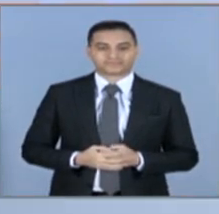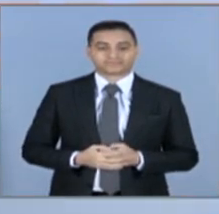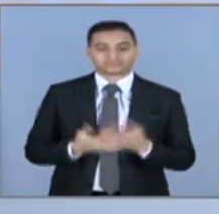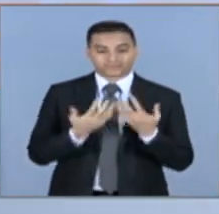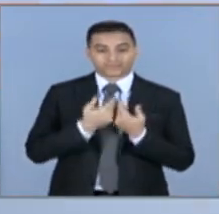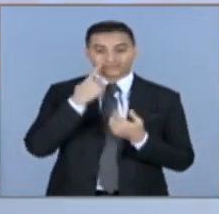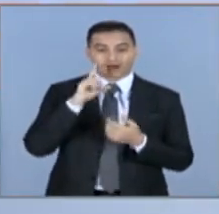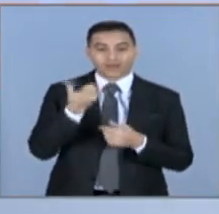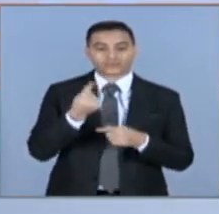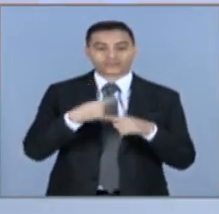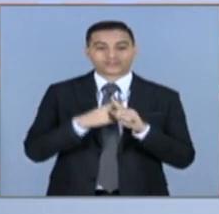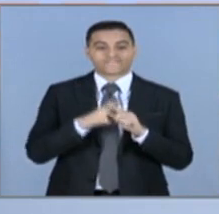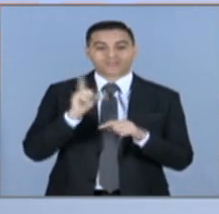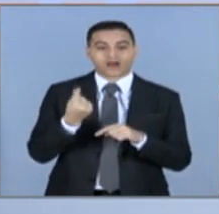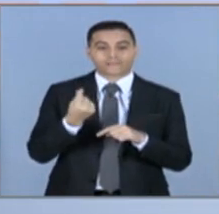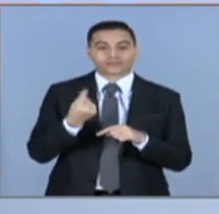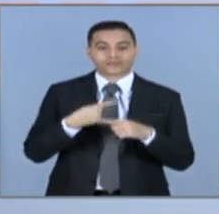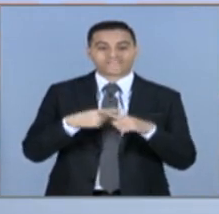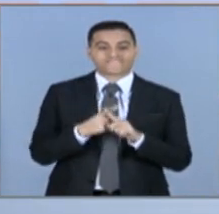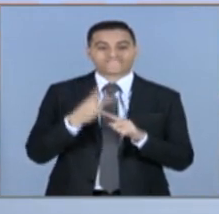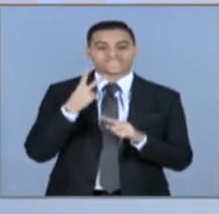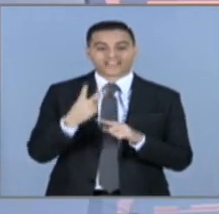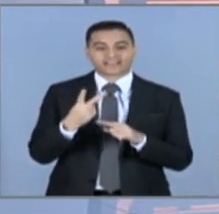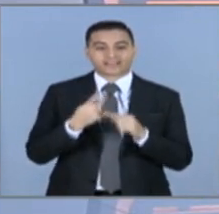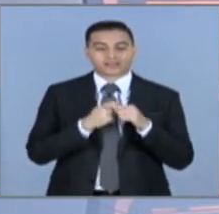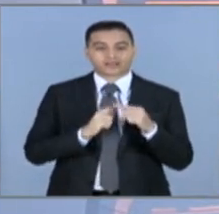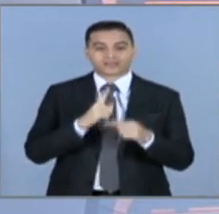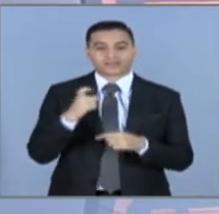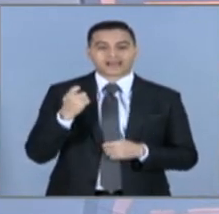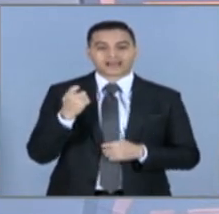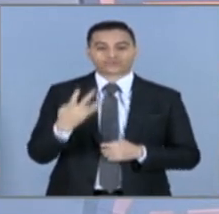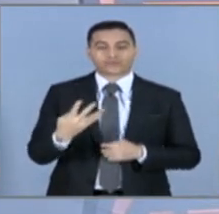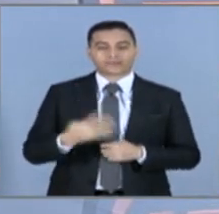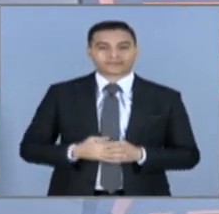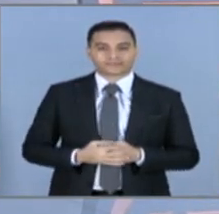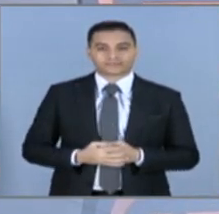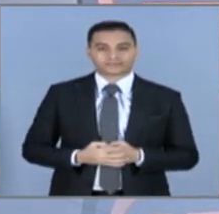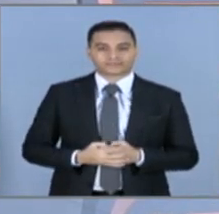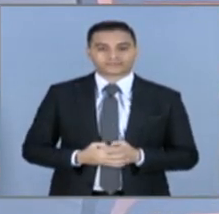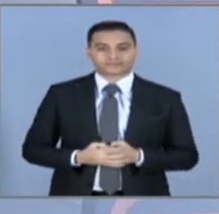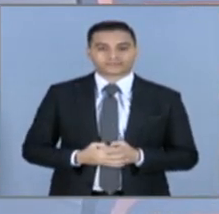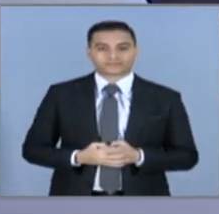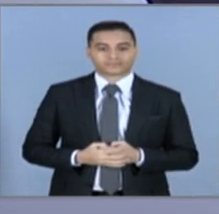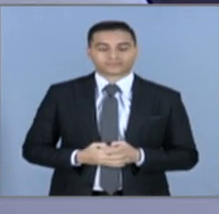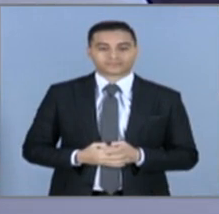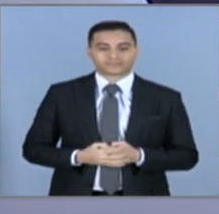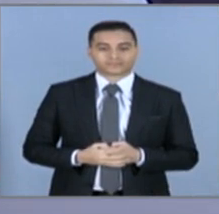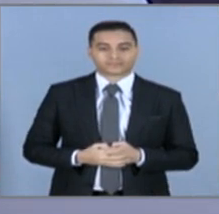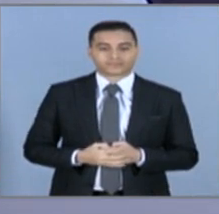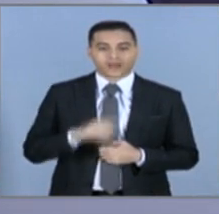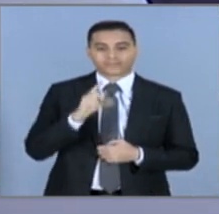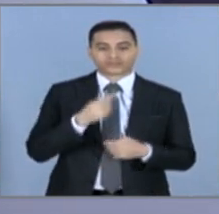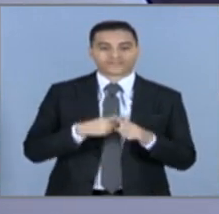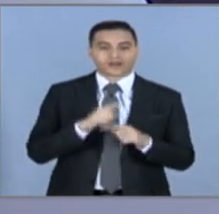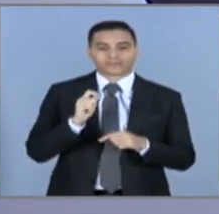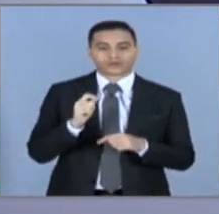هل المسألة الآتية 15 في 15 في 2 ناقص